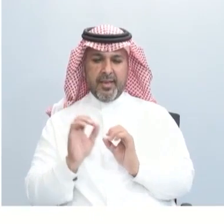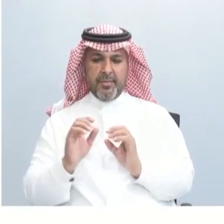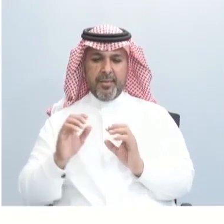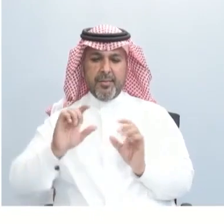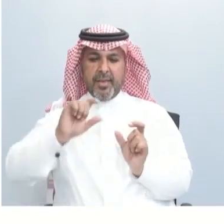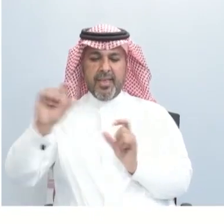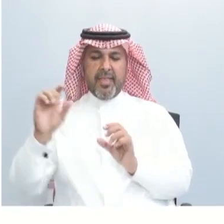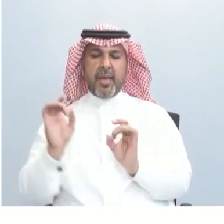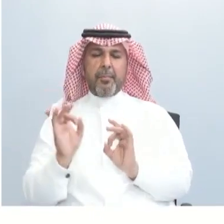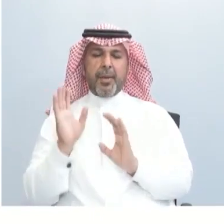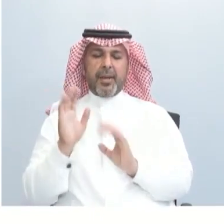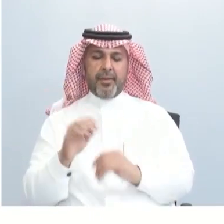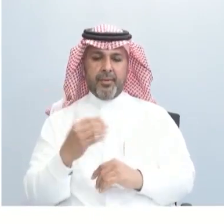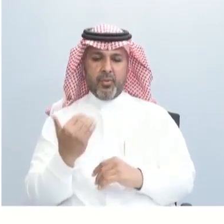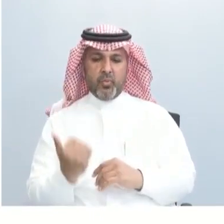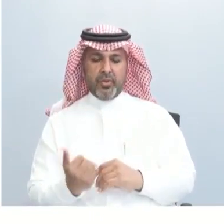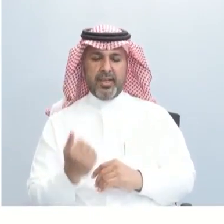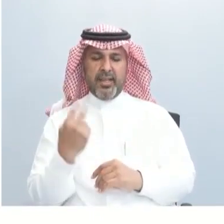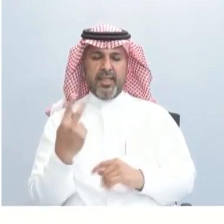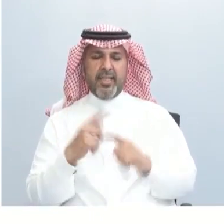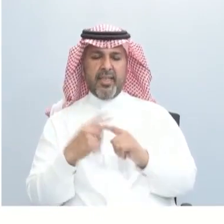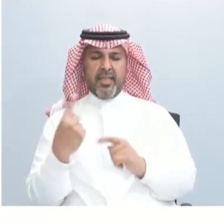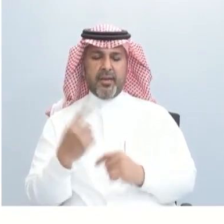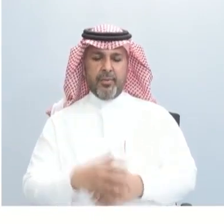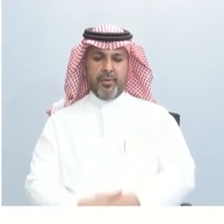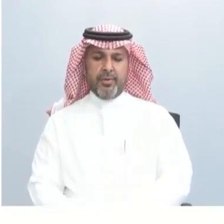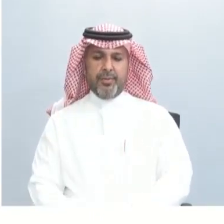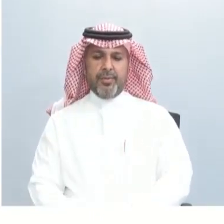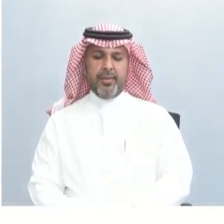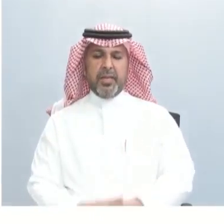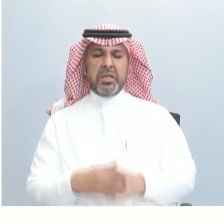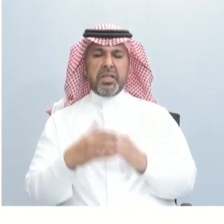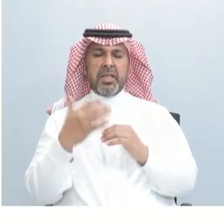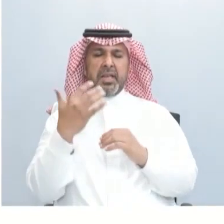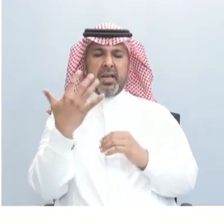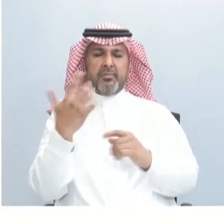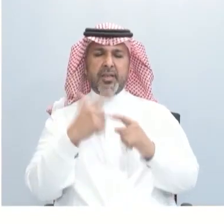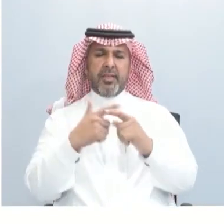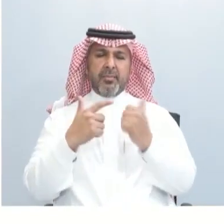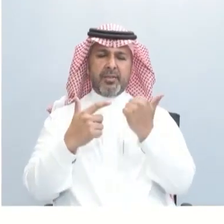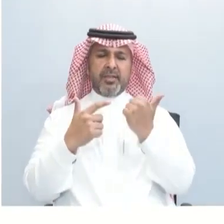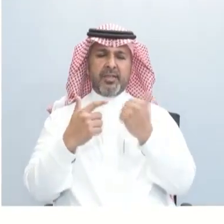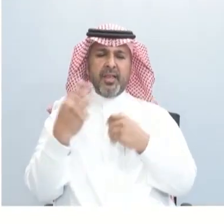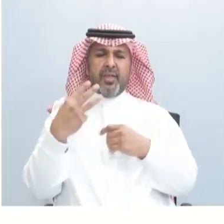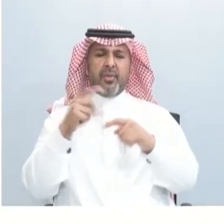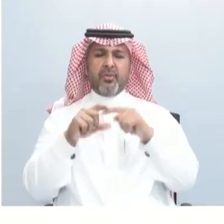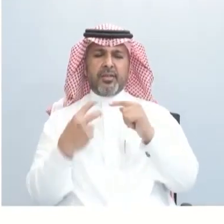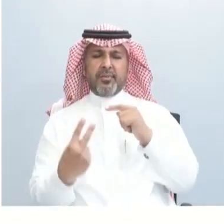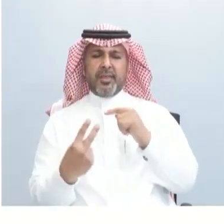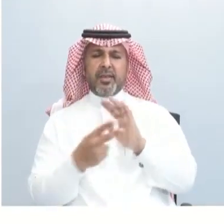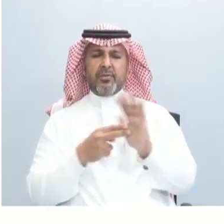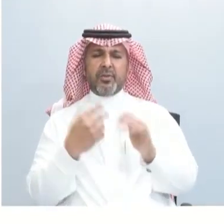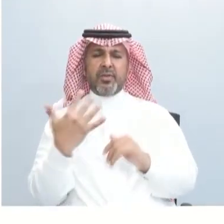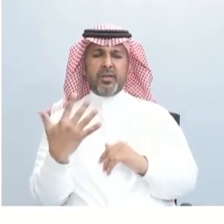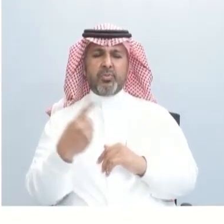الاربعه طبعا راح يتبقى 6 في 5 اللي هي 30 تقسيم مضروب الاثنين اللي هي 2 في 1 30 تقسي 2 اللي